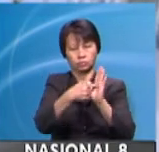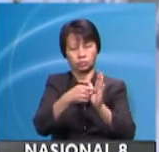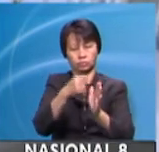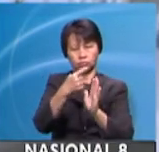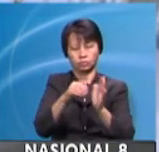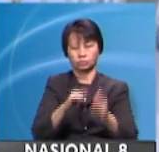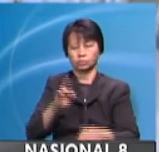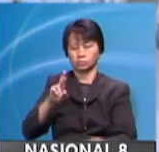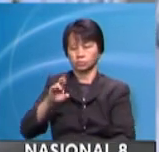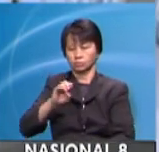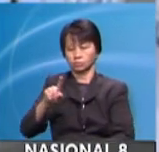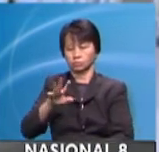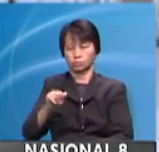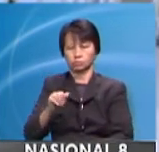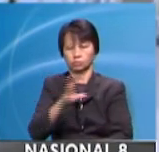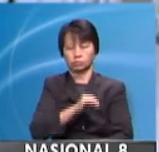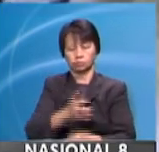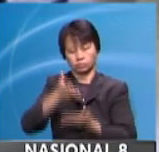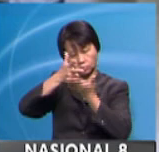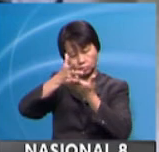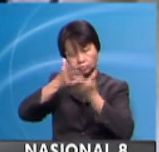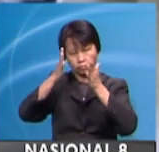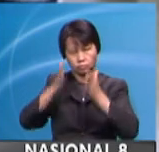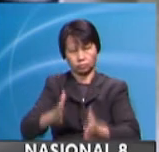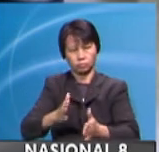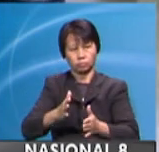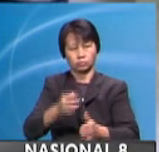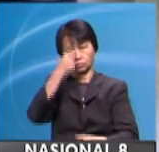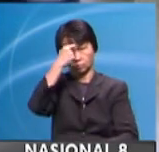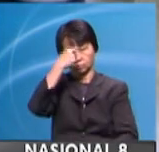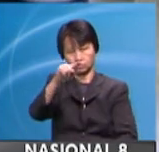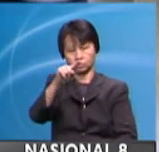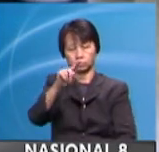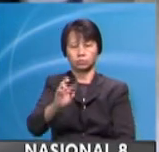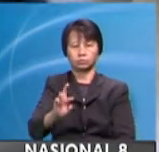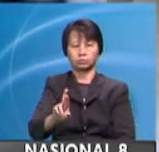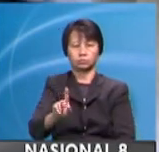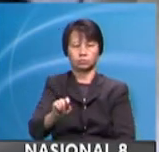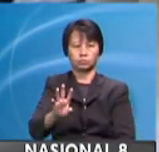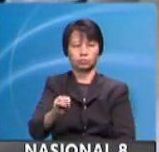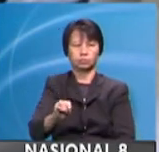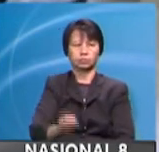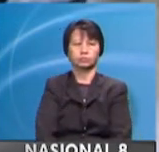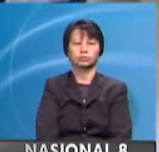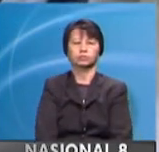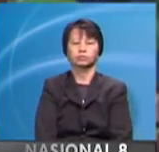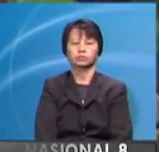Rosita Ampong dan juru kamera Muhammad Yusaini Mahat untuk Berita RTM.